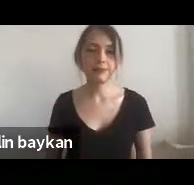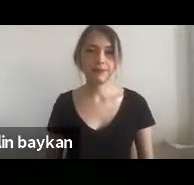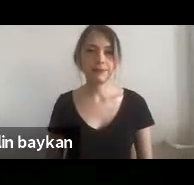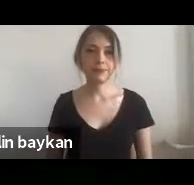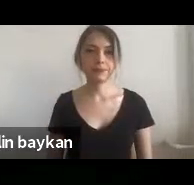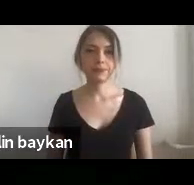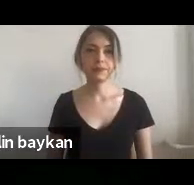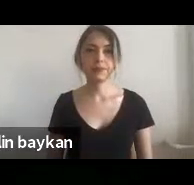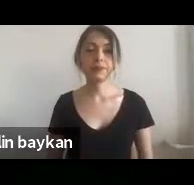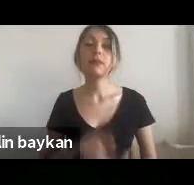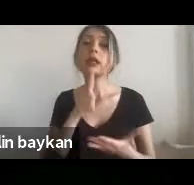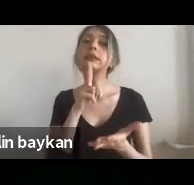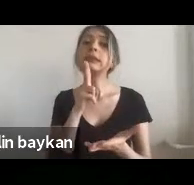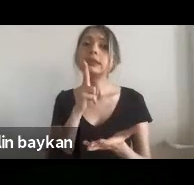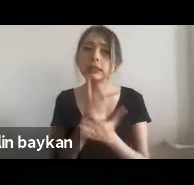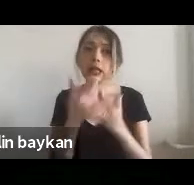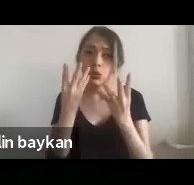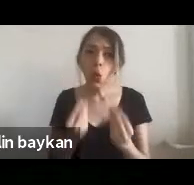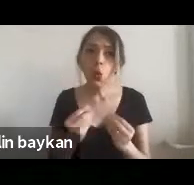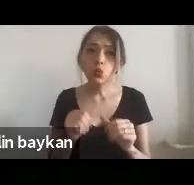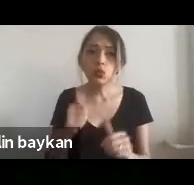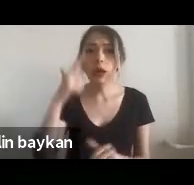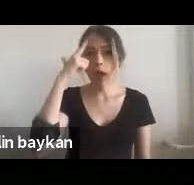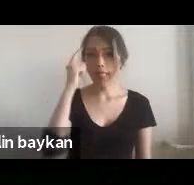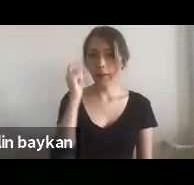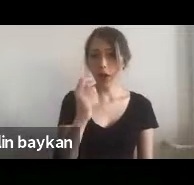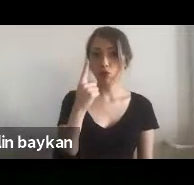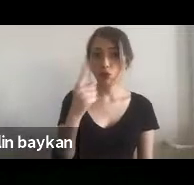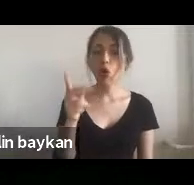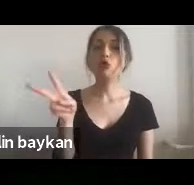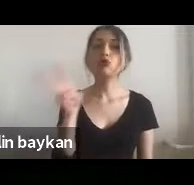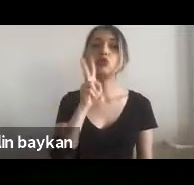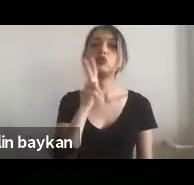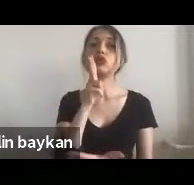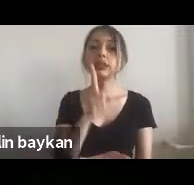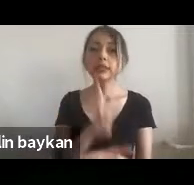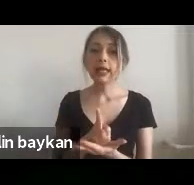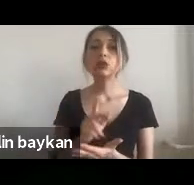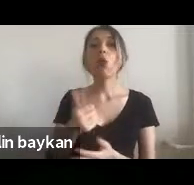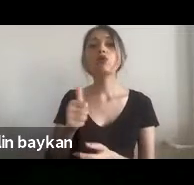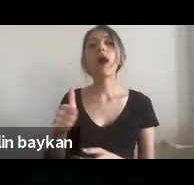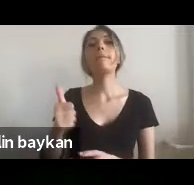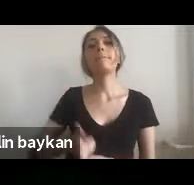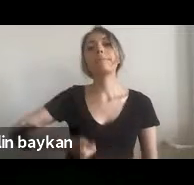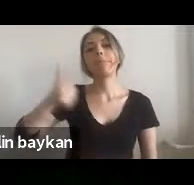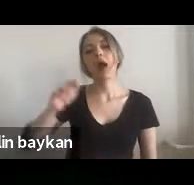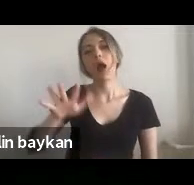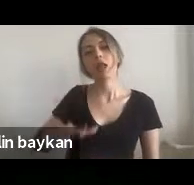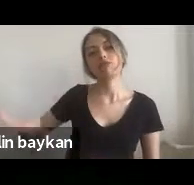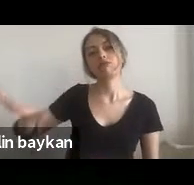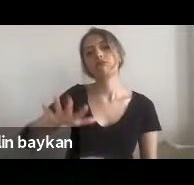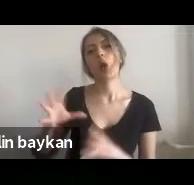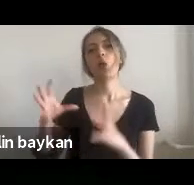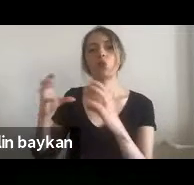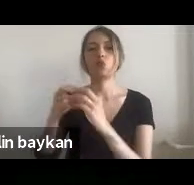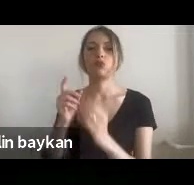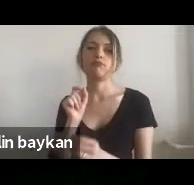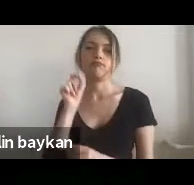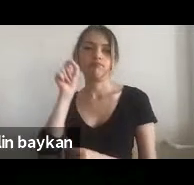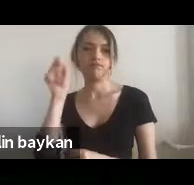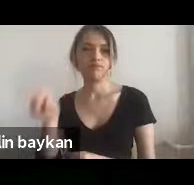oluyor. Kesinleşen başvuru Bakanlar Komitesi'ne gidiyor. Büyük dairedeki kararlar çıktığı anda kesinleşiyor ama daire kararları ve